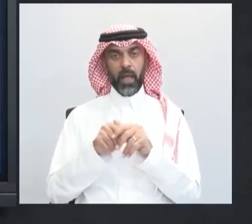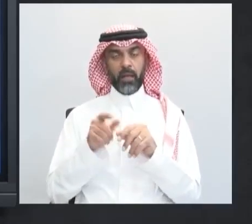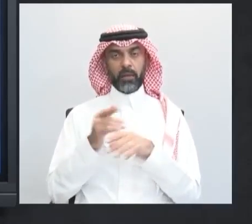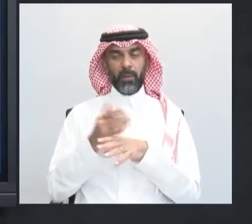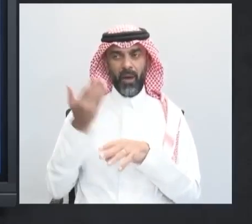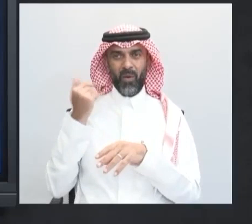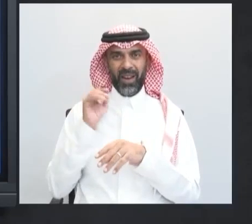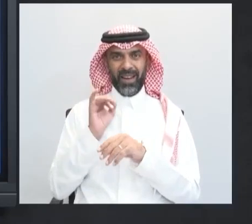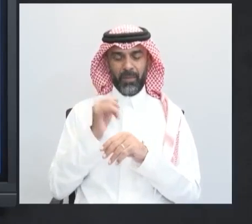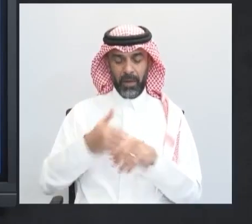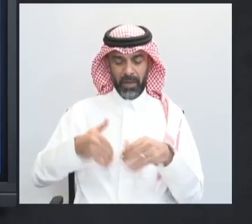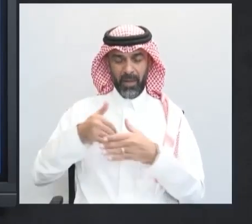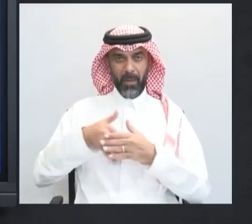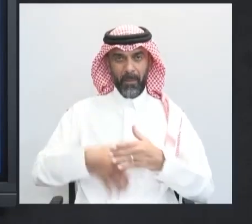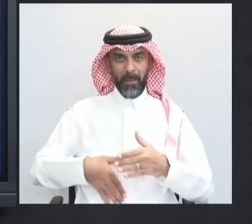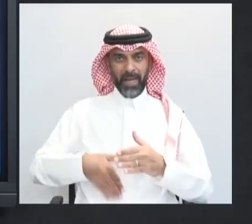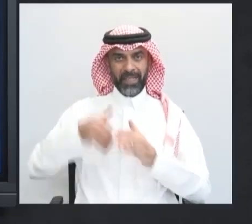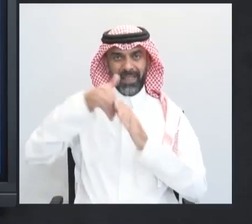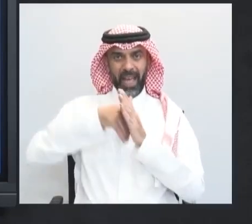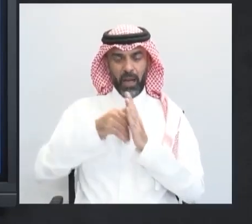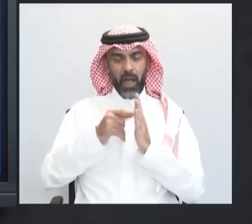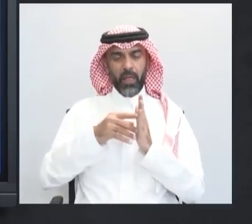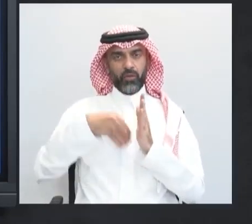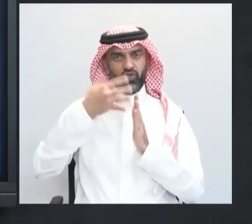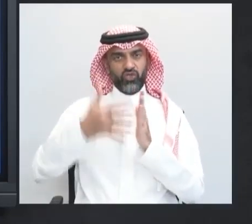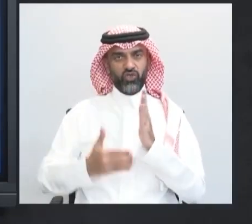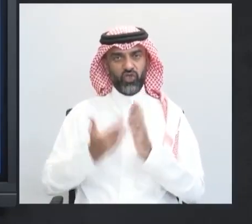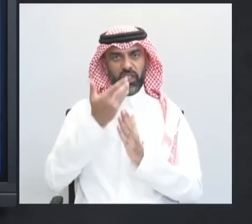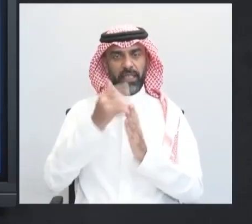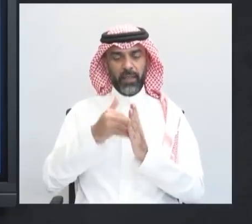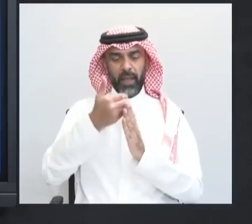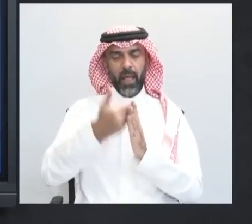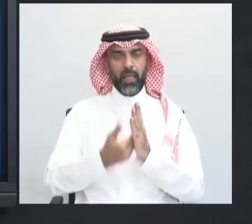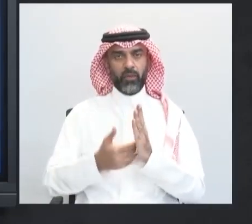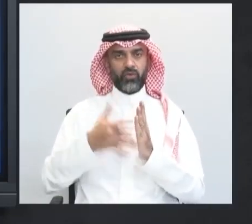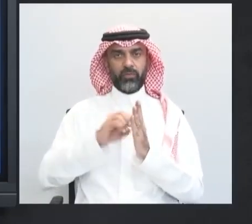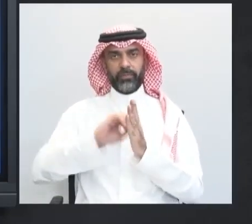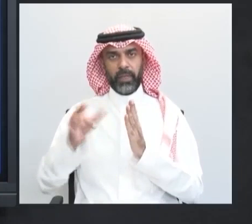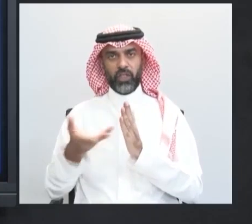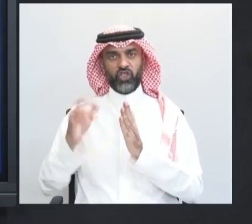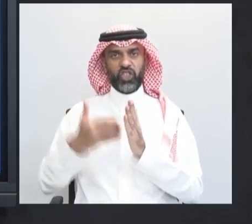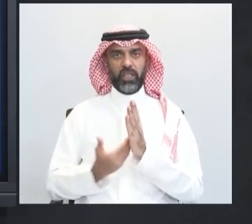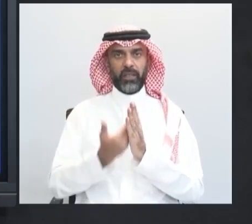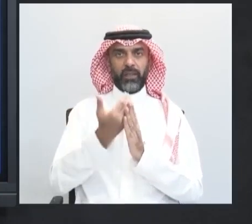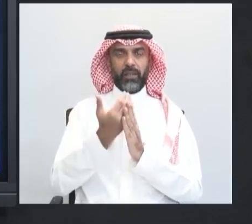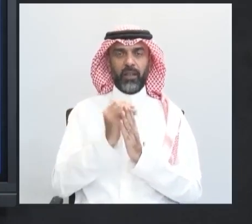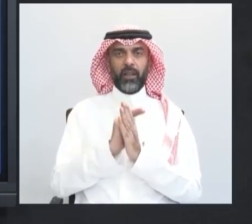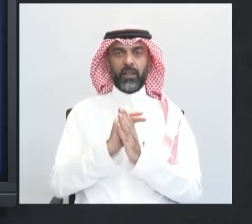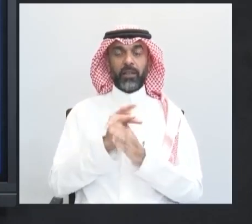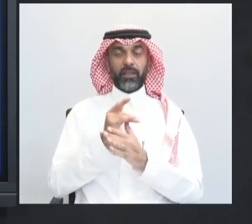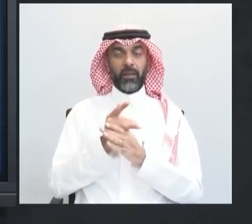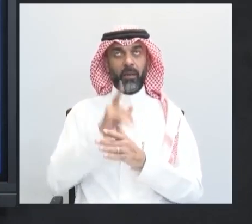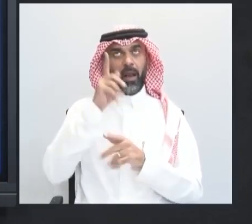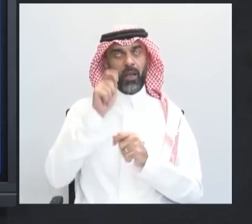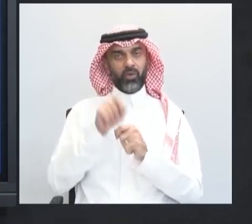لماذا تجدد هذه البطانه كل بضعه ايام لان هذا الوسط وسط حمضي هذا الحمض سوف يؤثر على هذه البطانه لذلك الله سبحانه